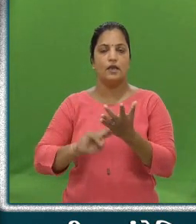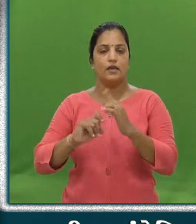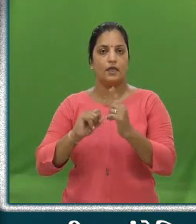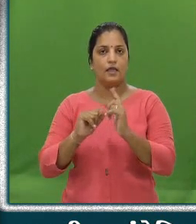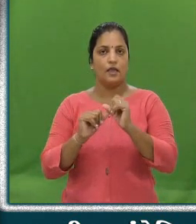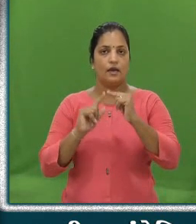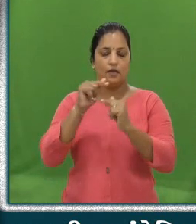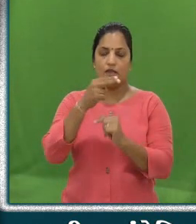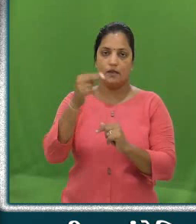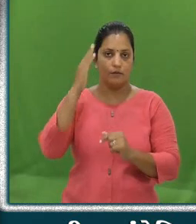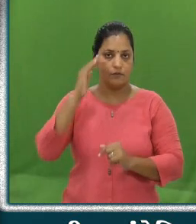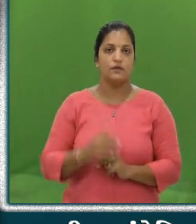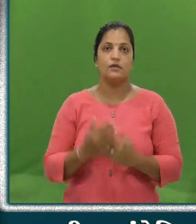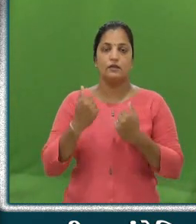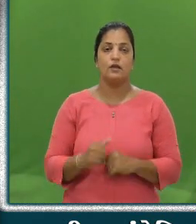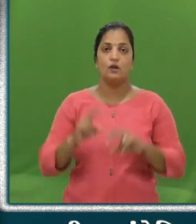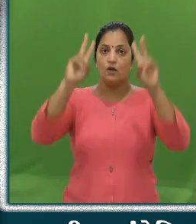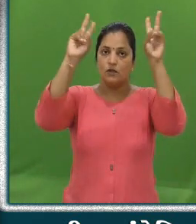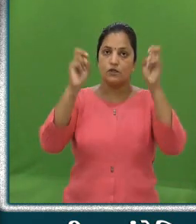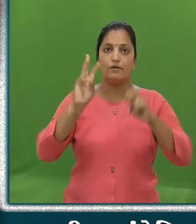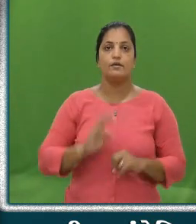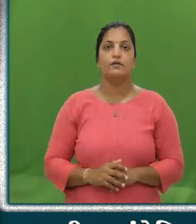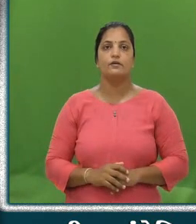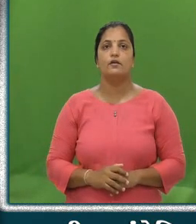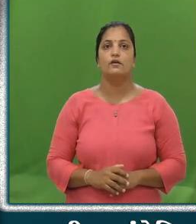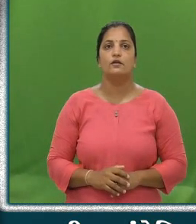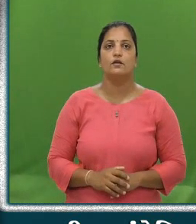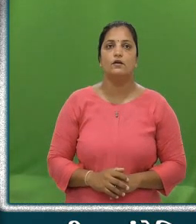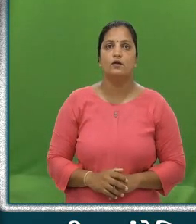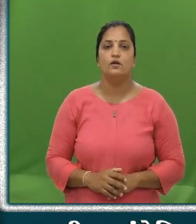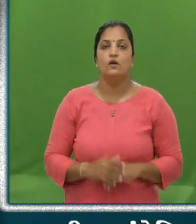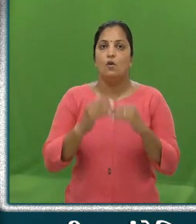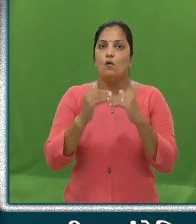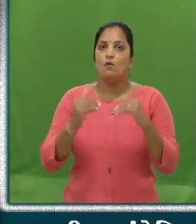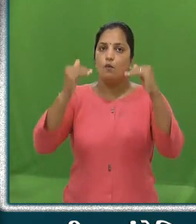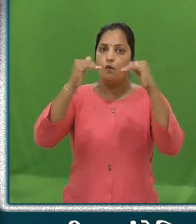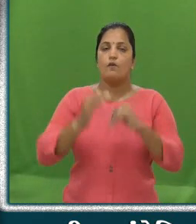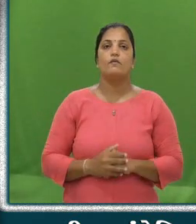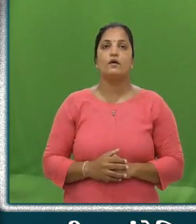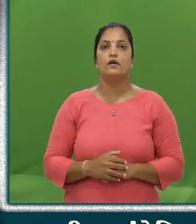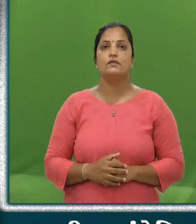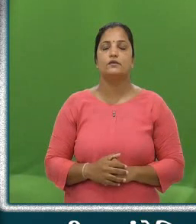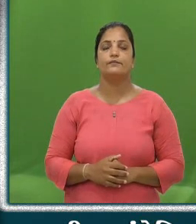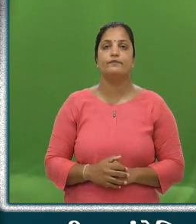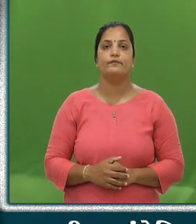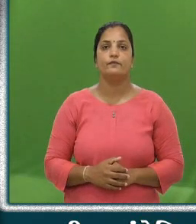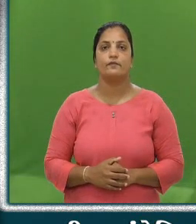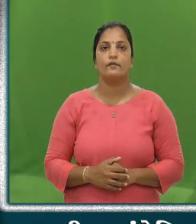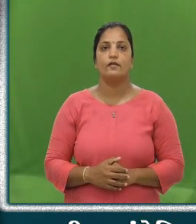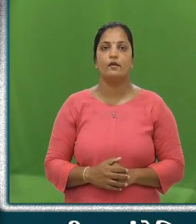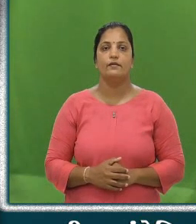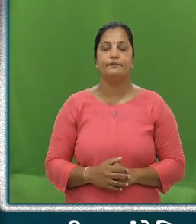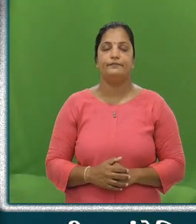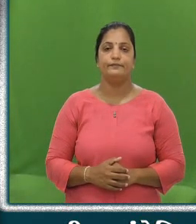છે હવે આ ચેપ્ટરનો બીજો અધ્યાય એટલે ઉદ્વિકાસ ઉત્ક્રાંતિ વિશેની વાત કરવાનો છે અહીં